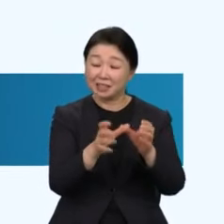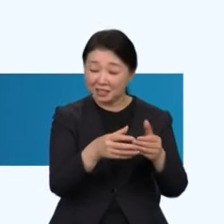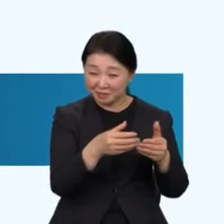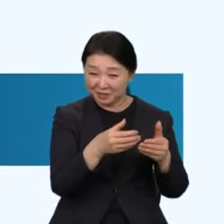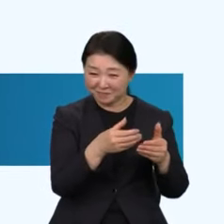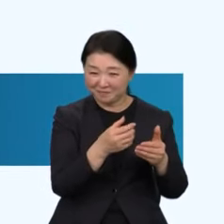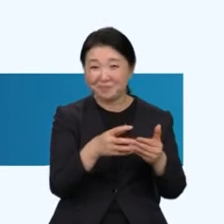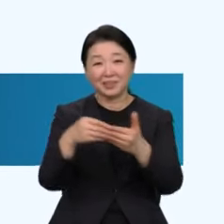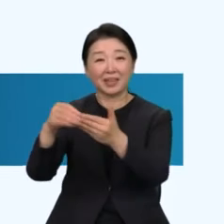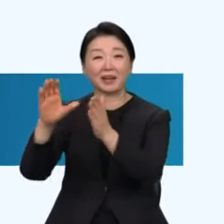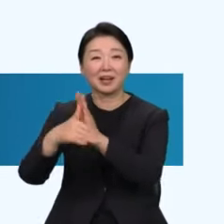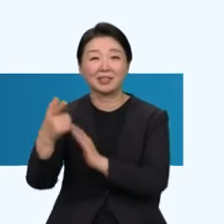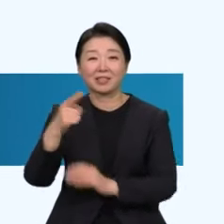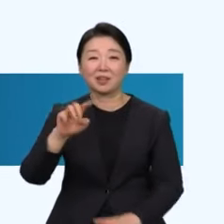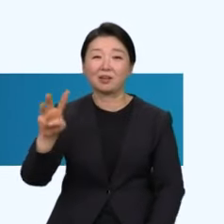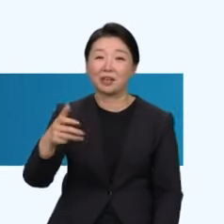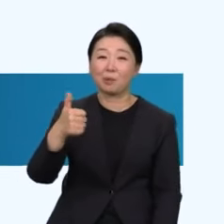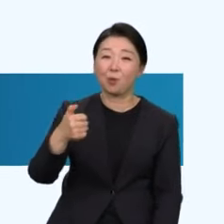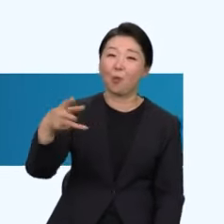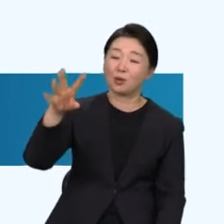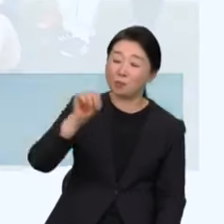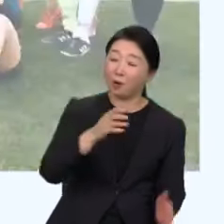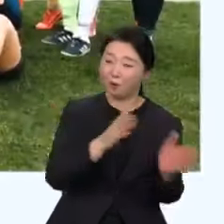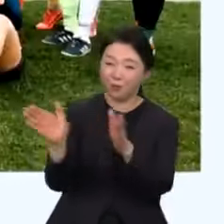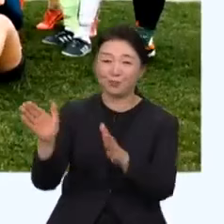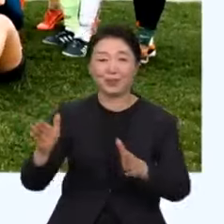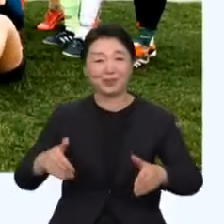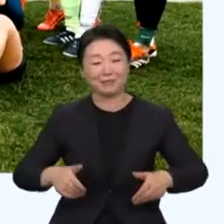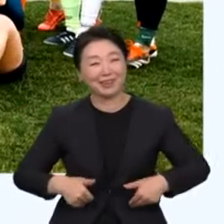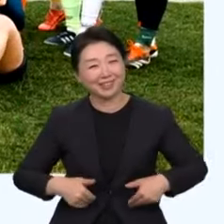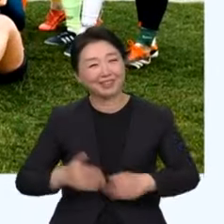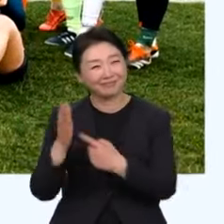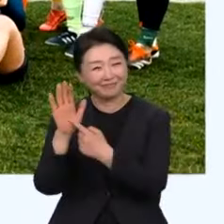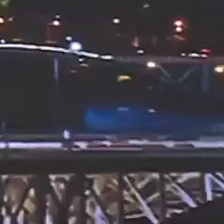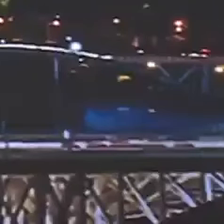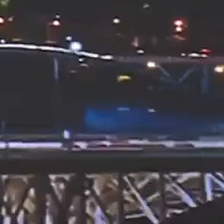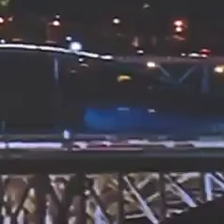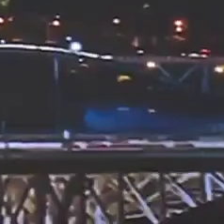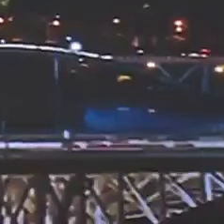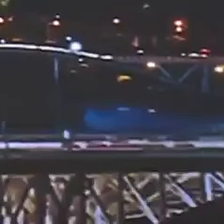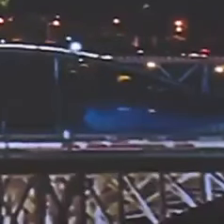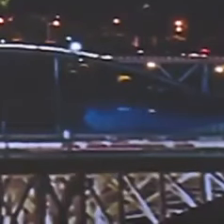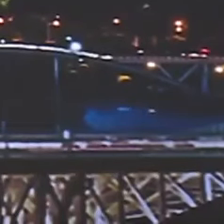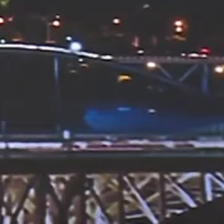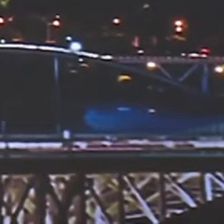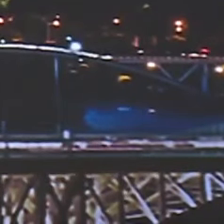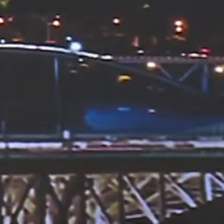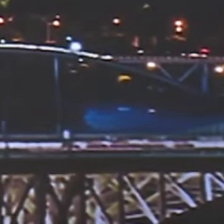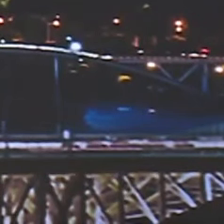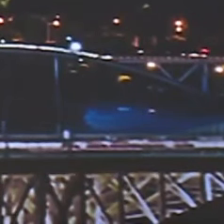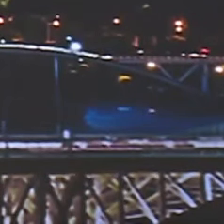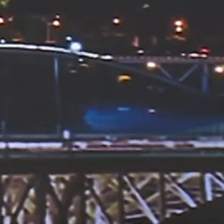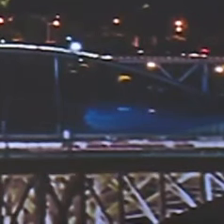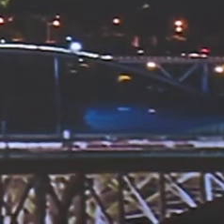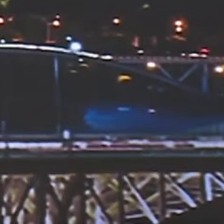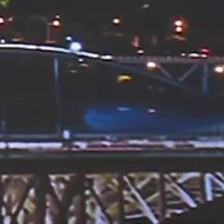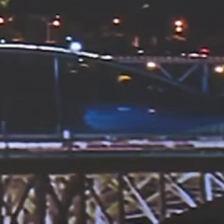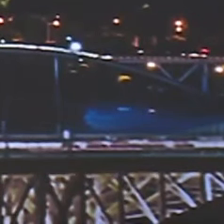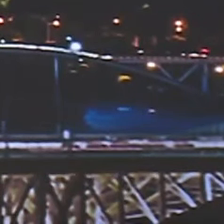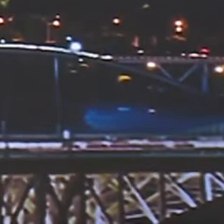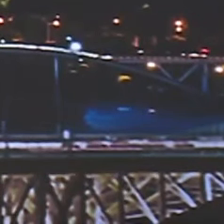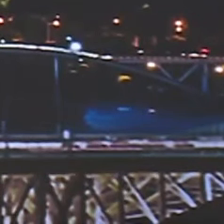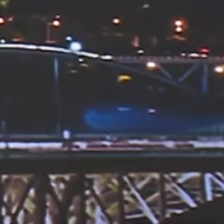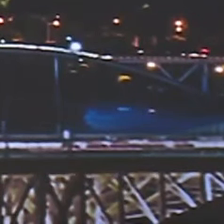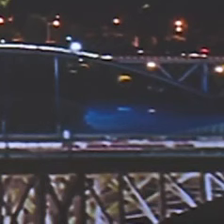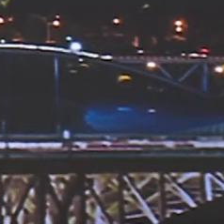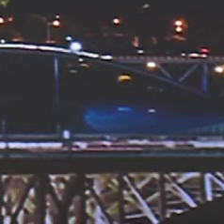데려가려면 1,350억 원은 준비해야 할 것이라고 내다봤습니다. 안녕하세요. 뉴스룸 앵커 최재원입니다.